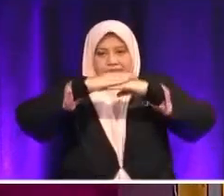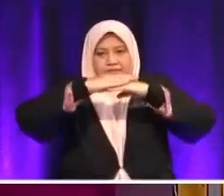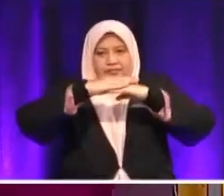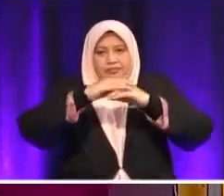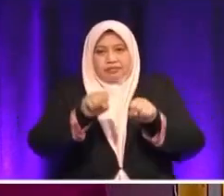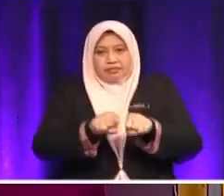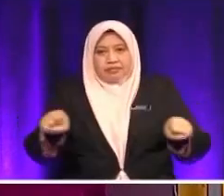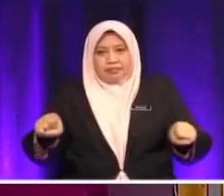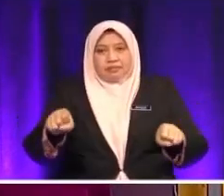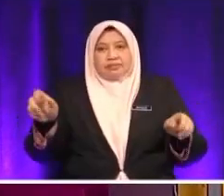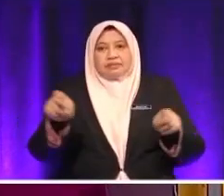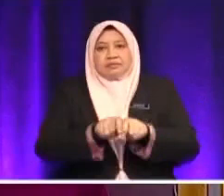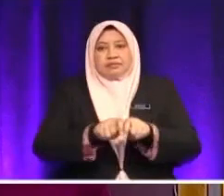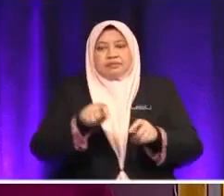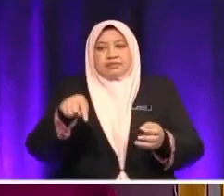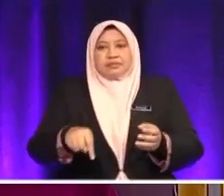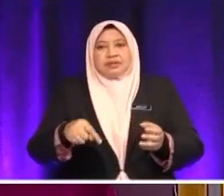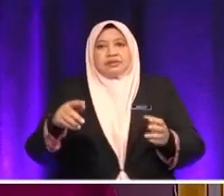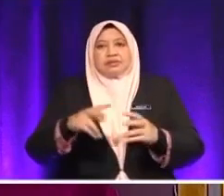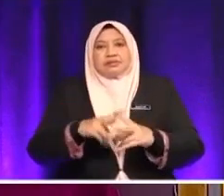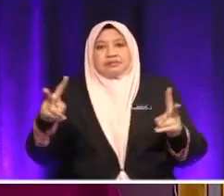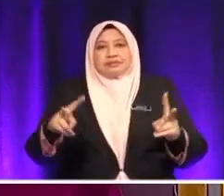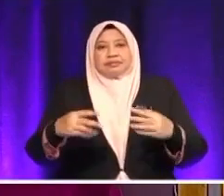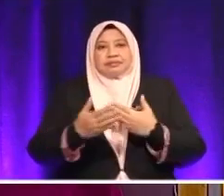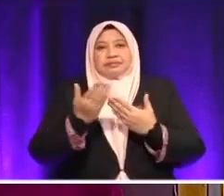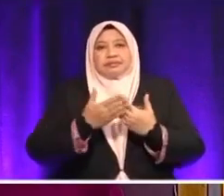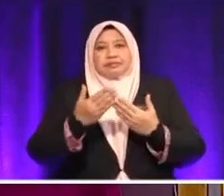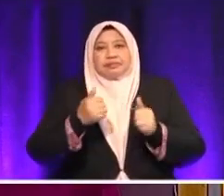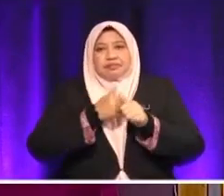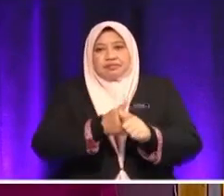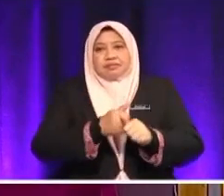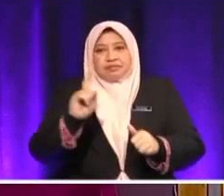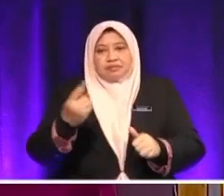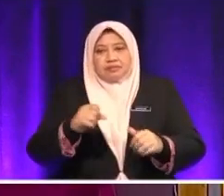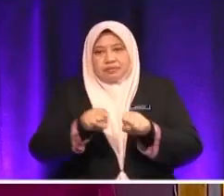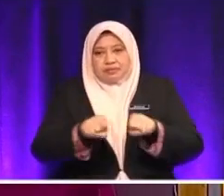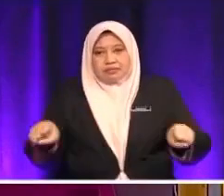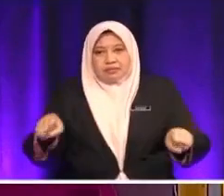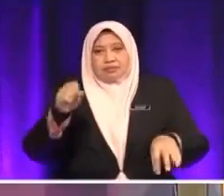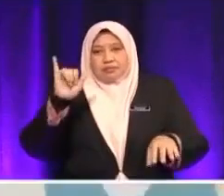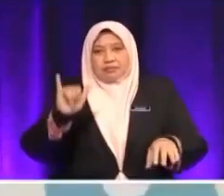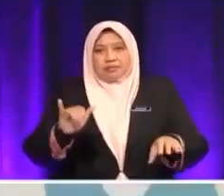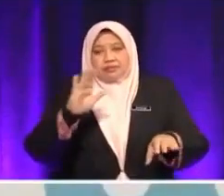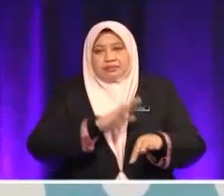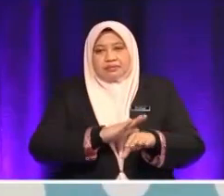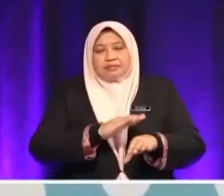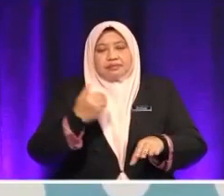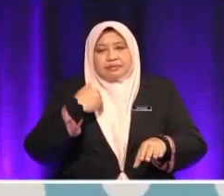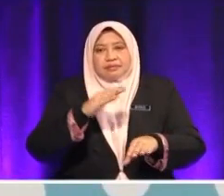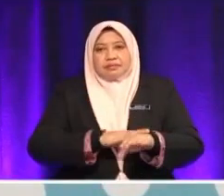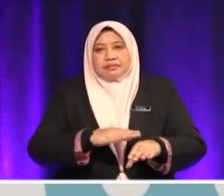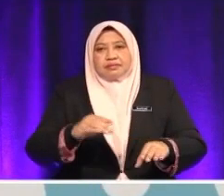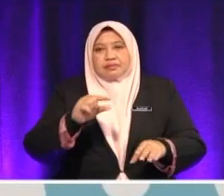seperti ini ini yang paling mudah ikut saja Skala yang ada pada draft Oke